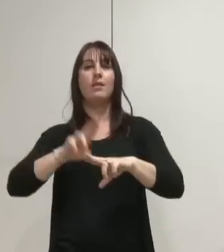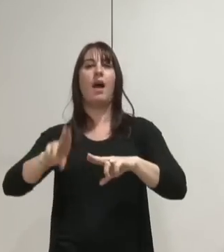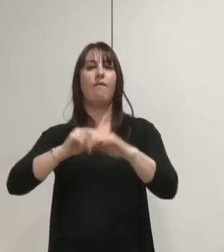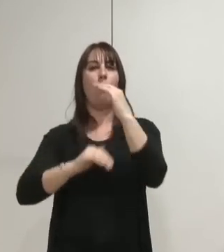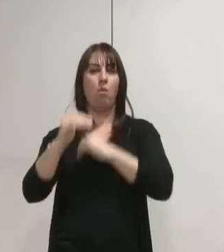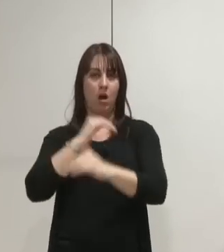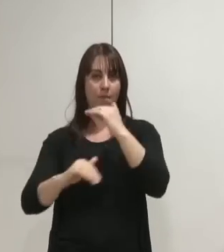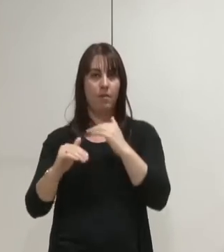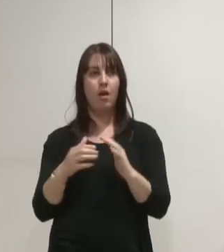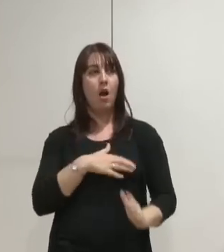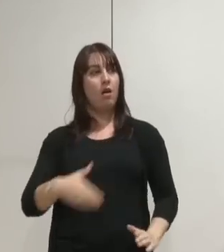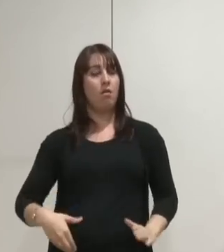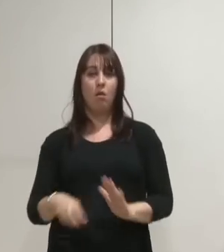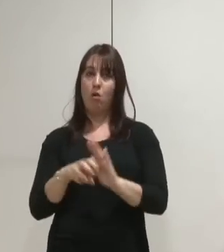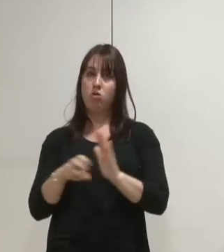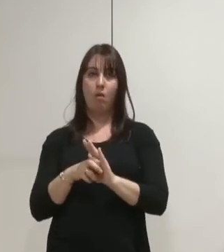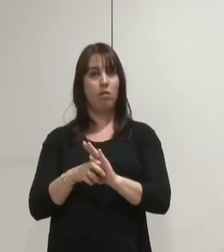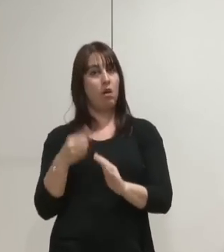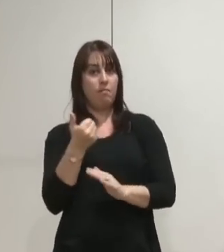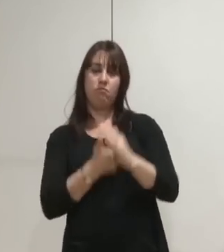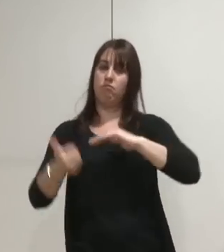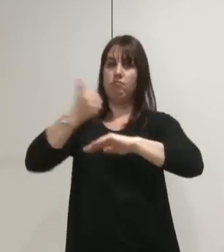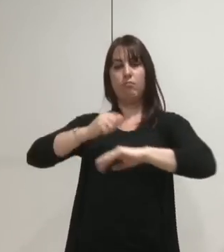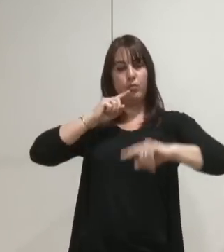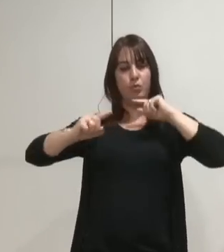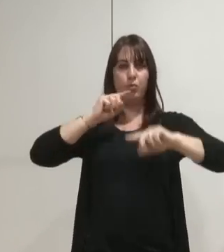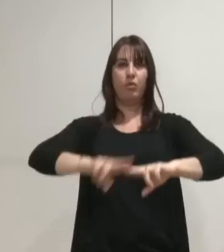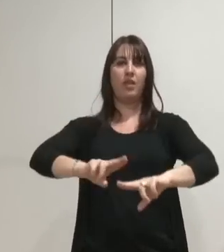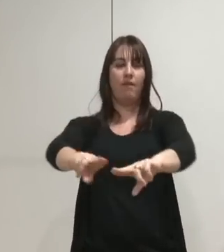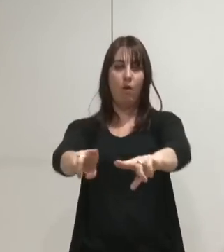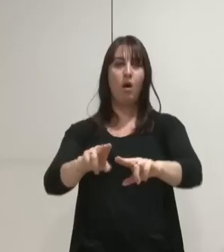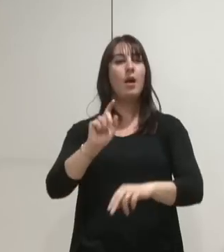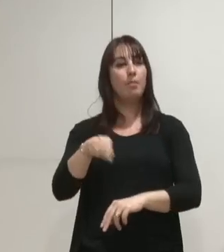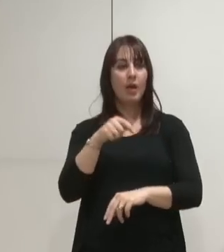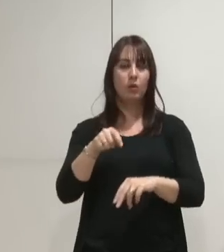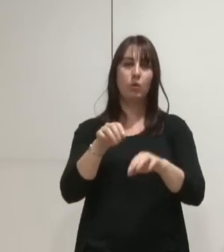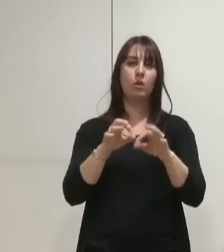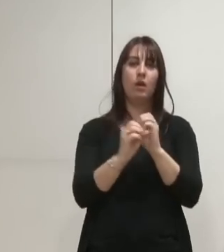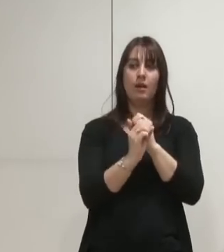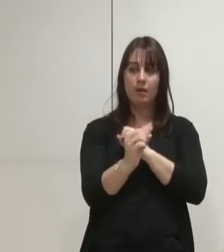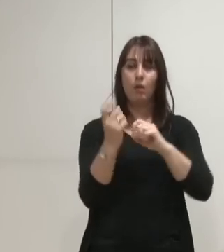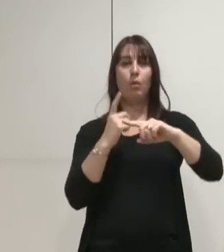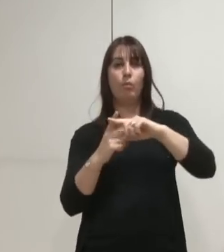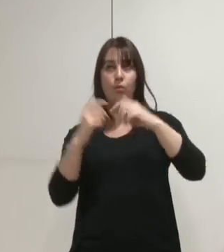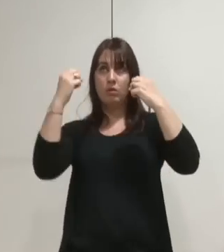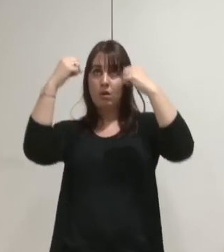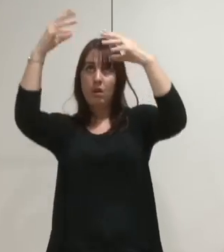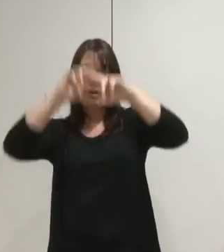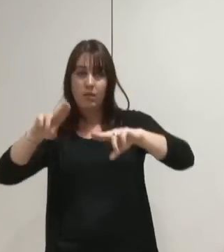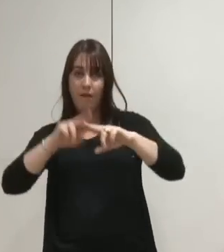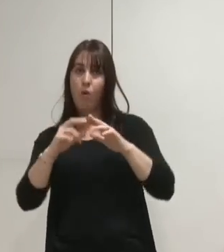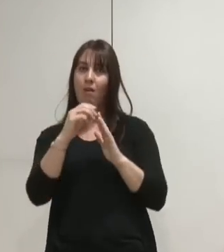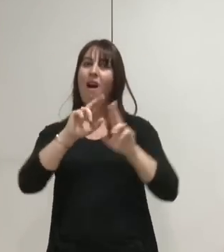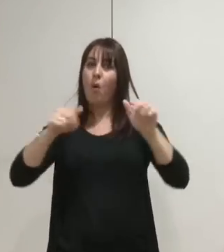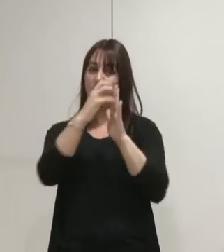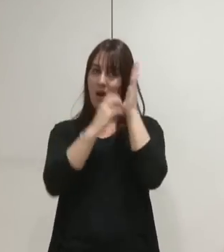la ville de Grenoble reste maître d'ouvrage et bien que le cadre et les coûts des travaux soient fixés dans le contrat la ville peut